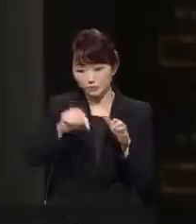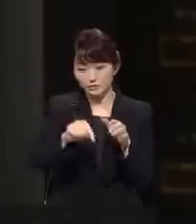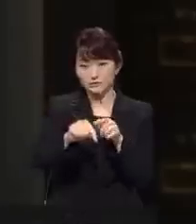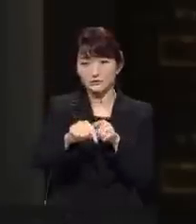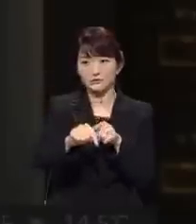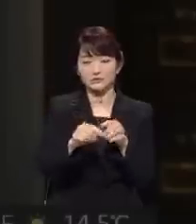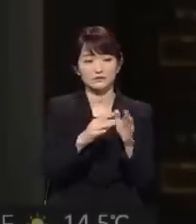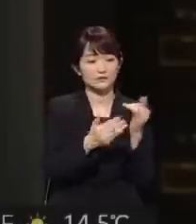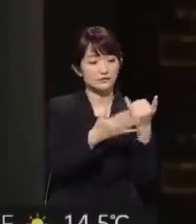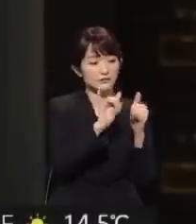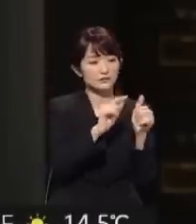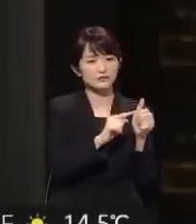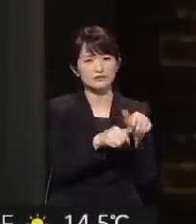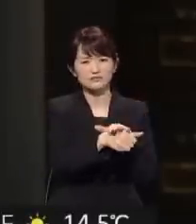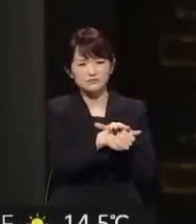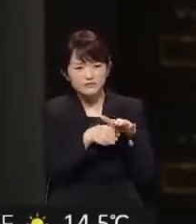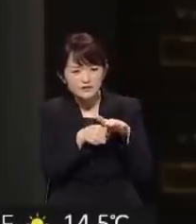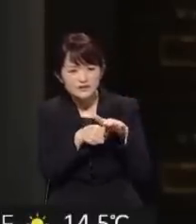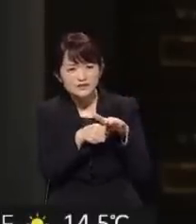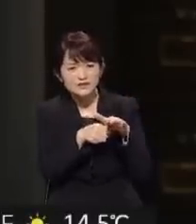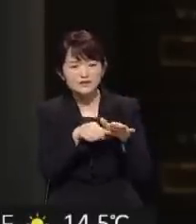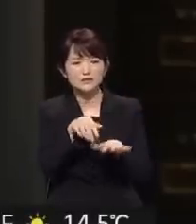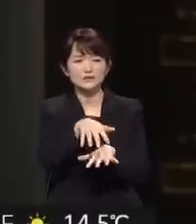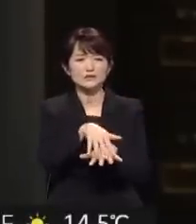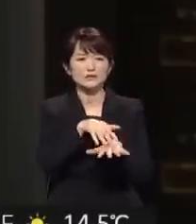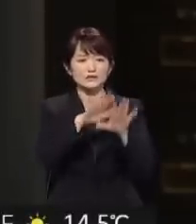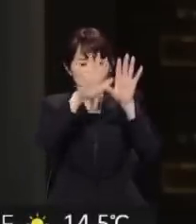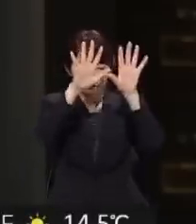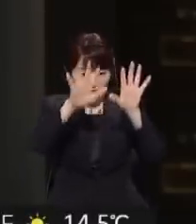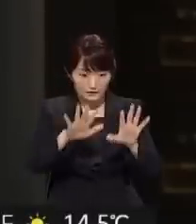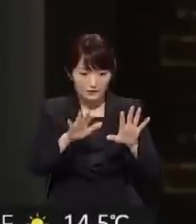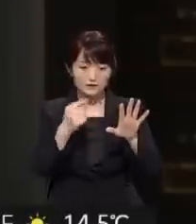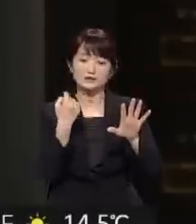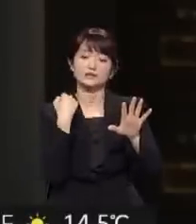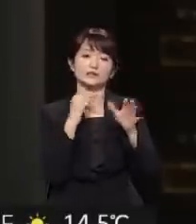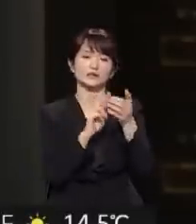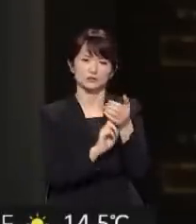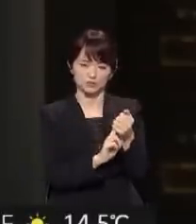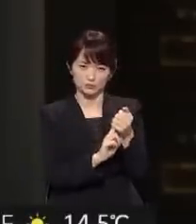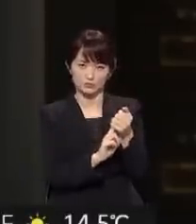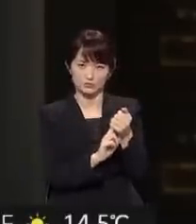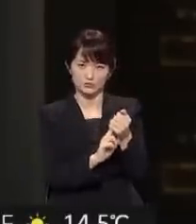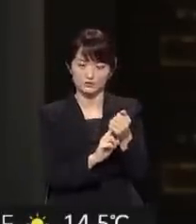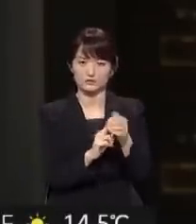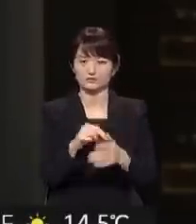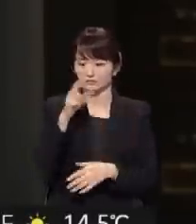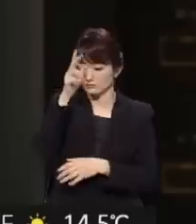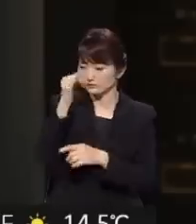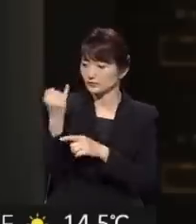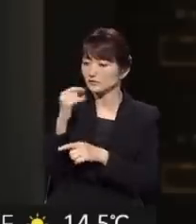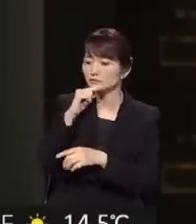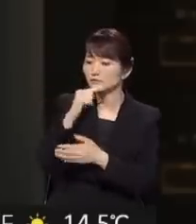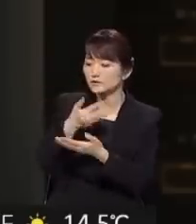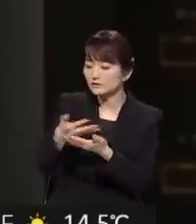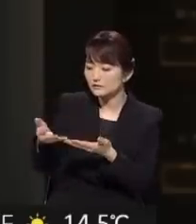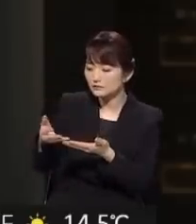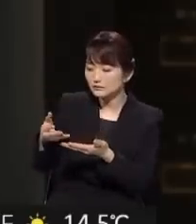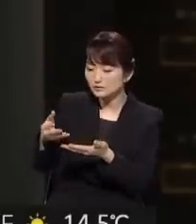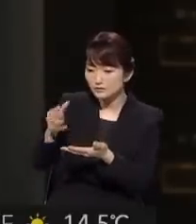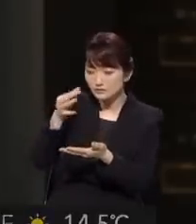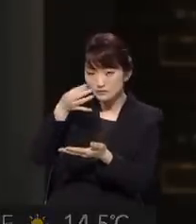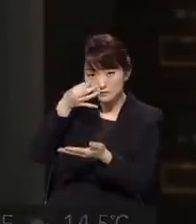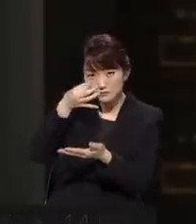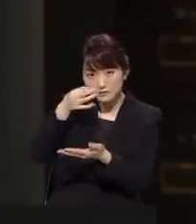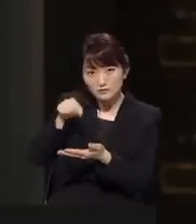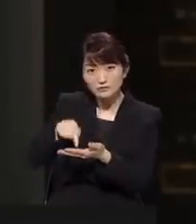유튜버, 세상에 비겁합니다. 커튼 뒤에 숨어 있었답니다. 자, 그런데 경찰이 이 여성의 핏자국을 봤던 건가요? 이